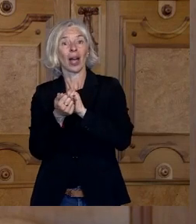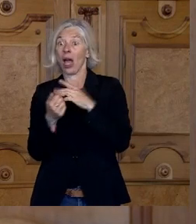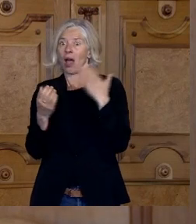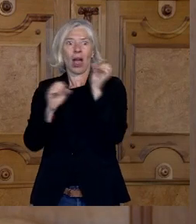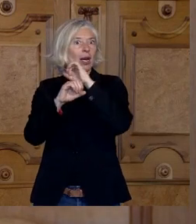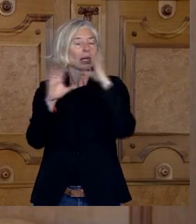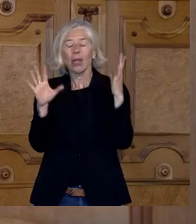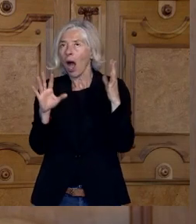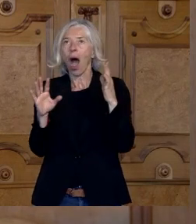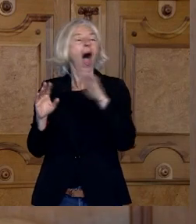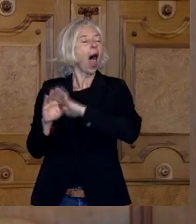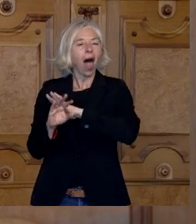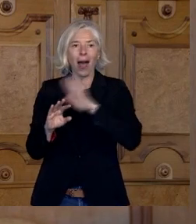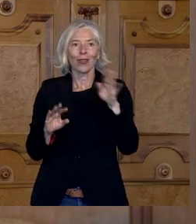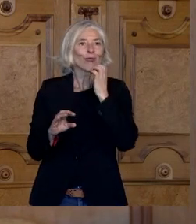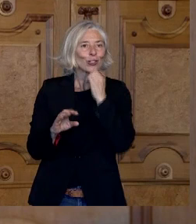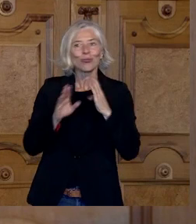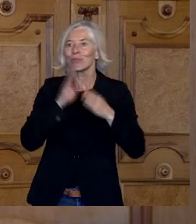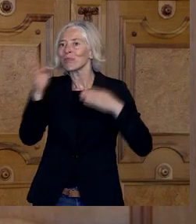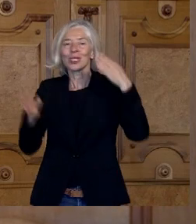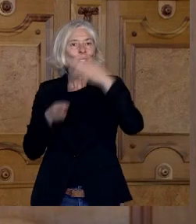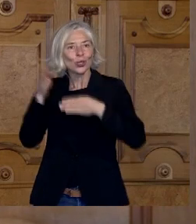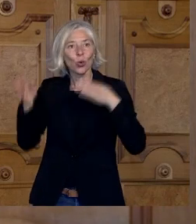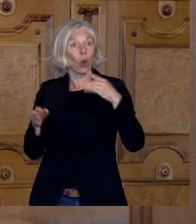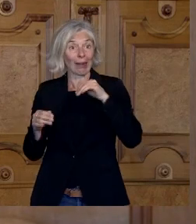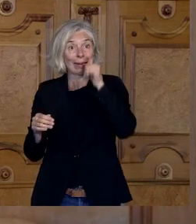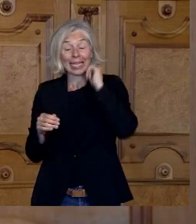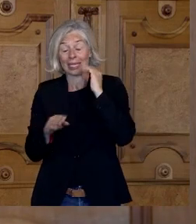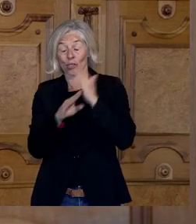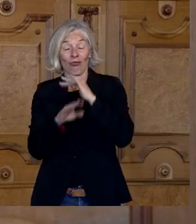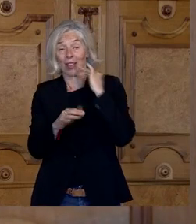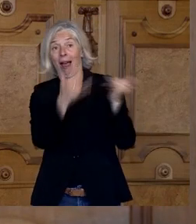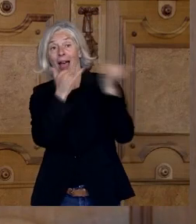von Anfragen schon ziemlich schnell auch gestern bekommen.